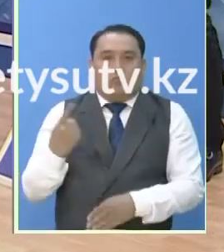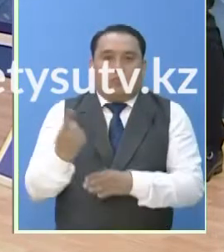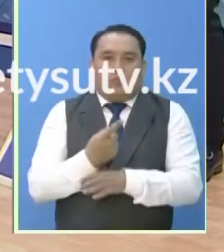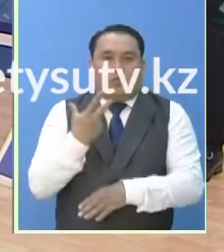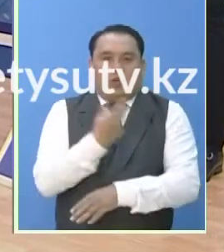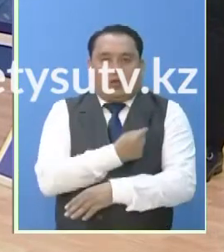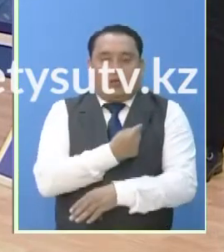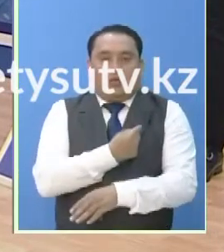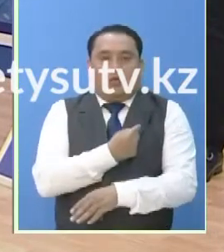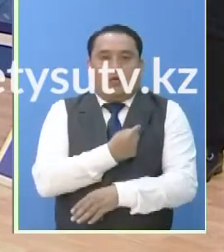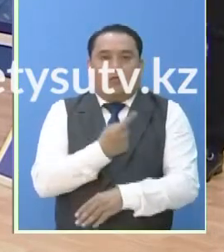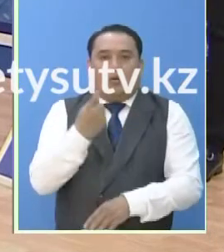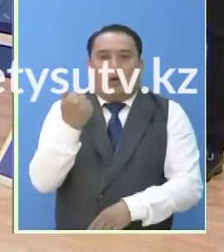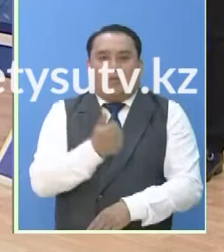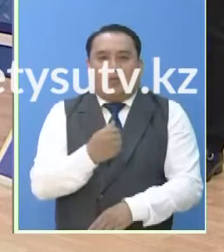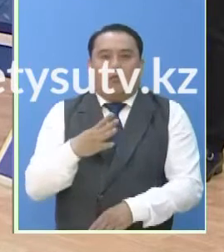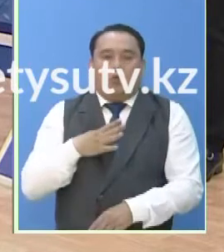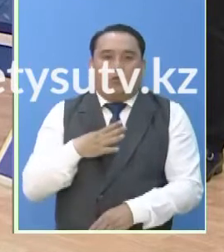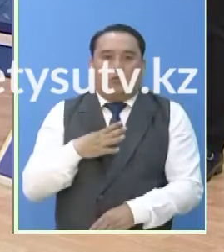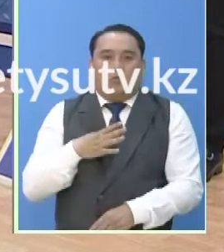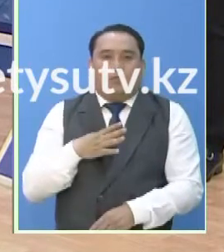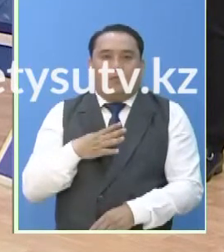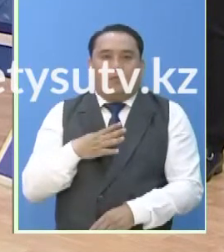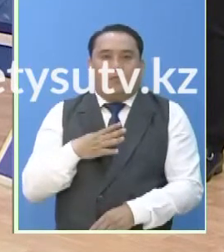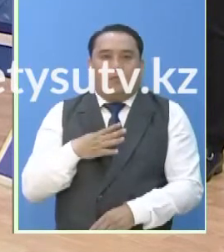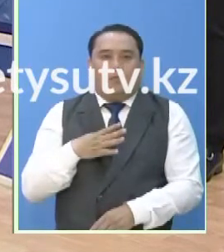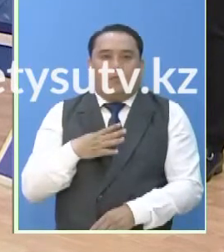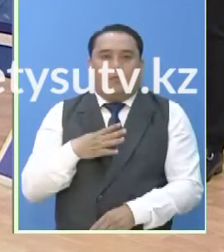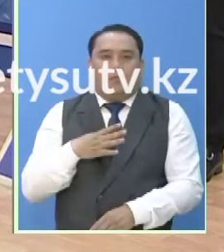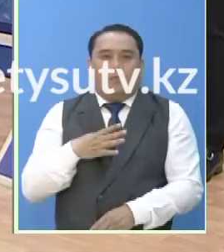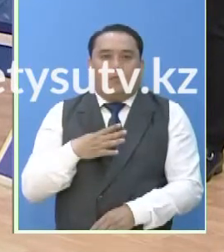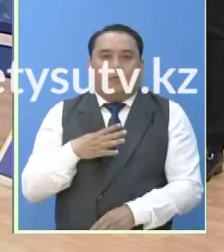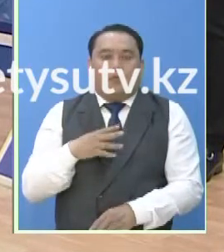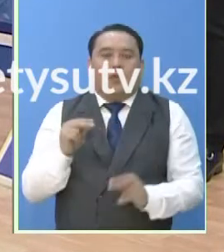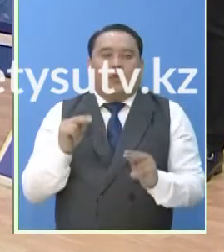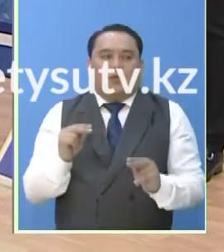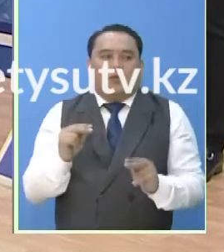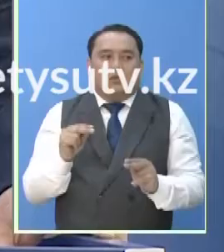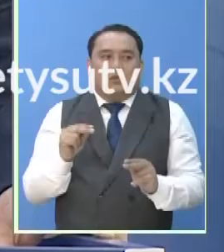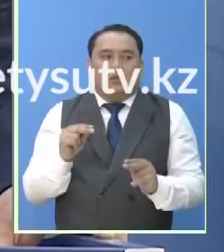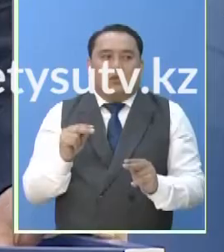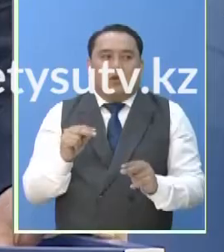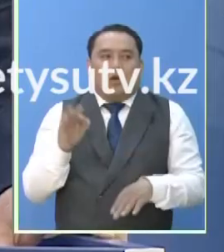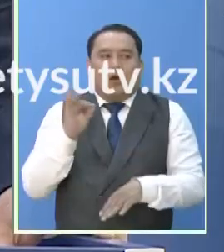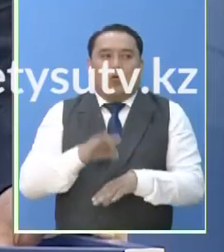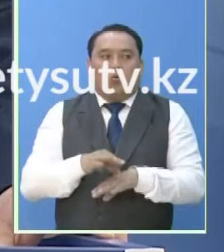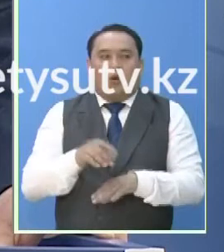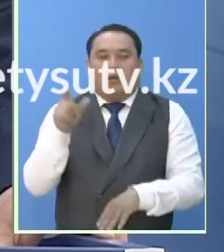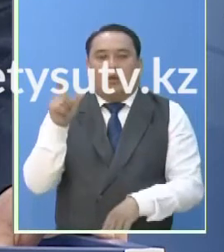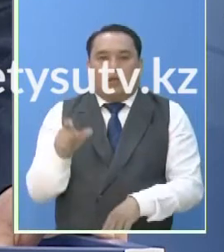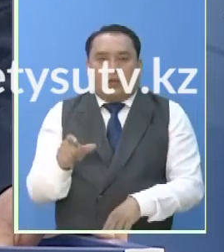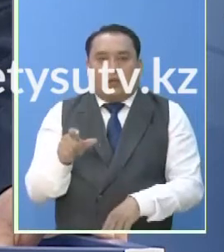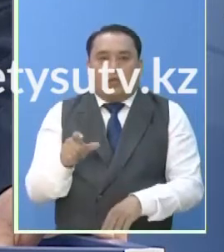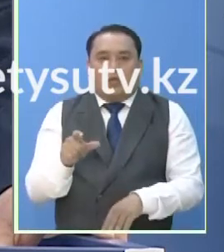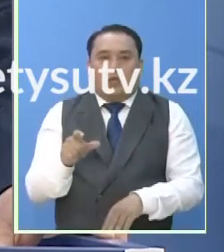екпені осы бір апта бұрын алдым. Негесеңіздер енді шын мәнісінде енді ауырған адам ауруын